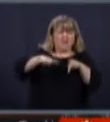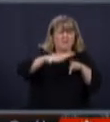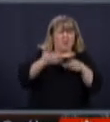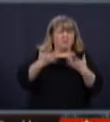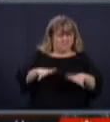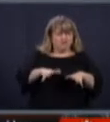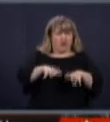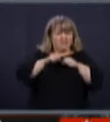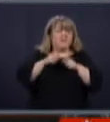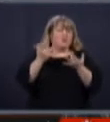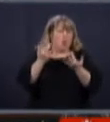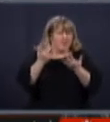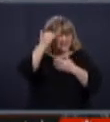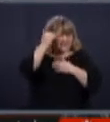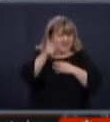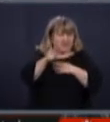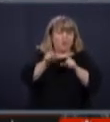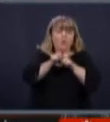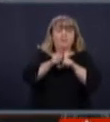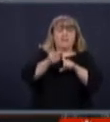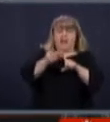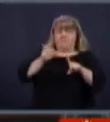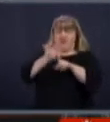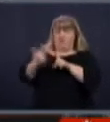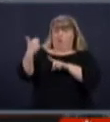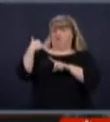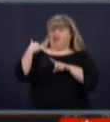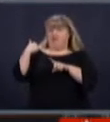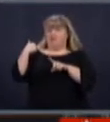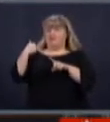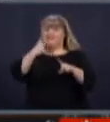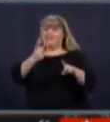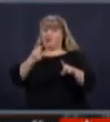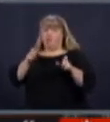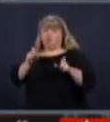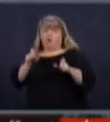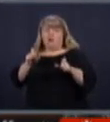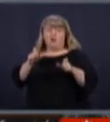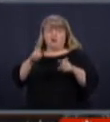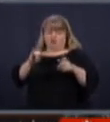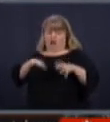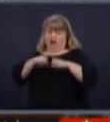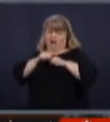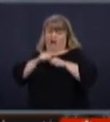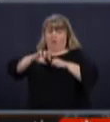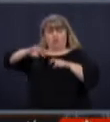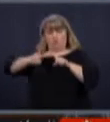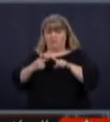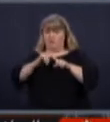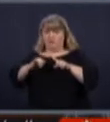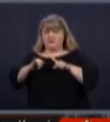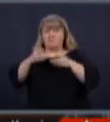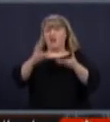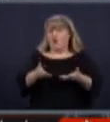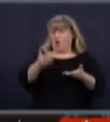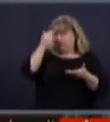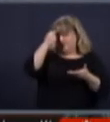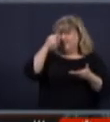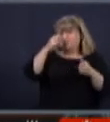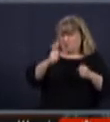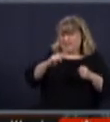qu'on sait davantage aujourd'hui qu'on savait il y a 3 semaines si on peut réattraper une deuxième fois le